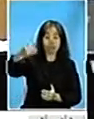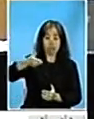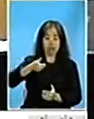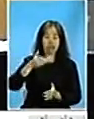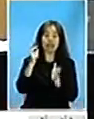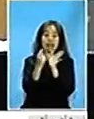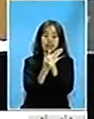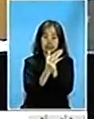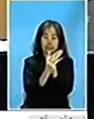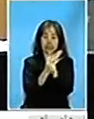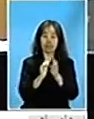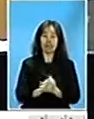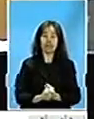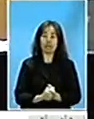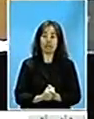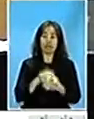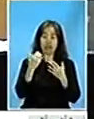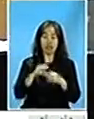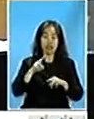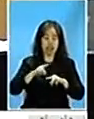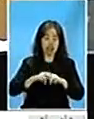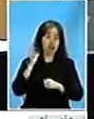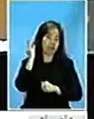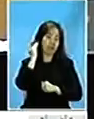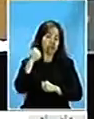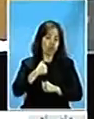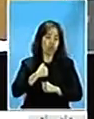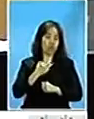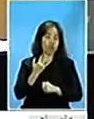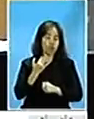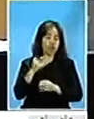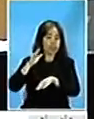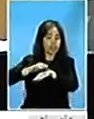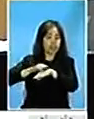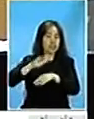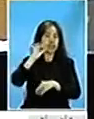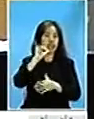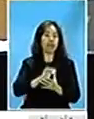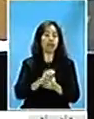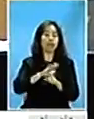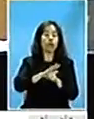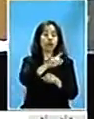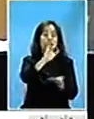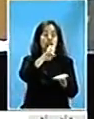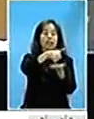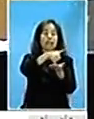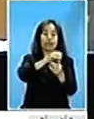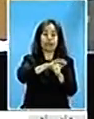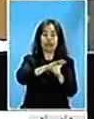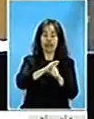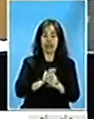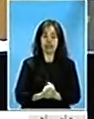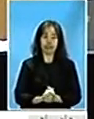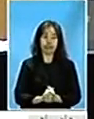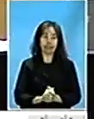ไว้นะครับแปรยติแล้วก็ผมนั่งฟังอยู่ผมกำลังจะทักท้วงอยู่นะครับพอดีคุณหมอลุกขึ้นพอดีคืออย่างเงี้ยท่